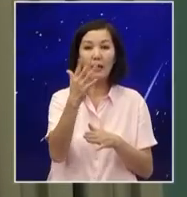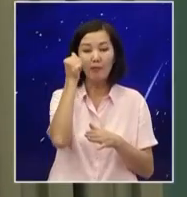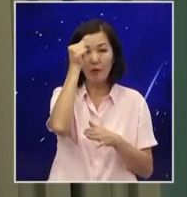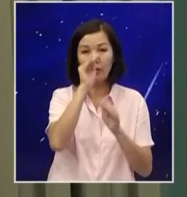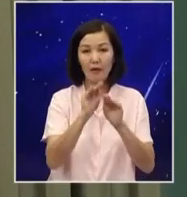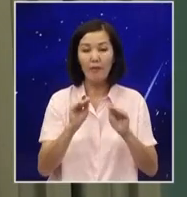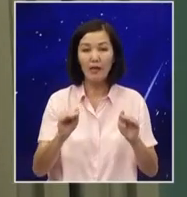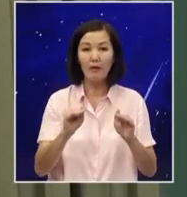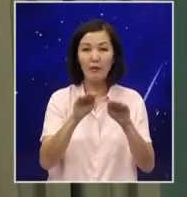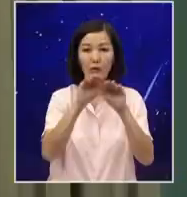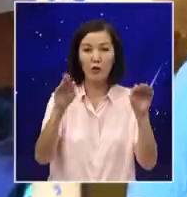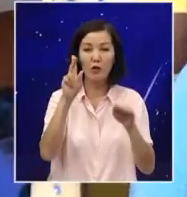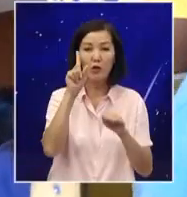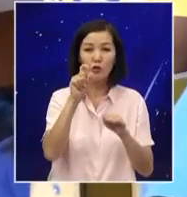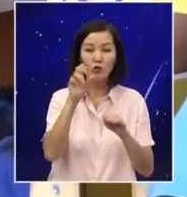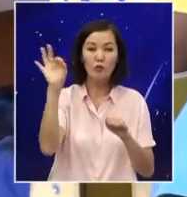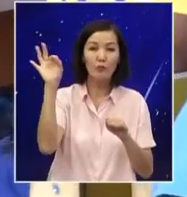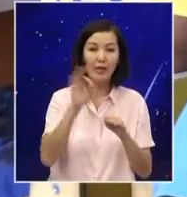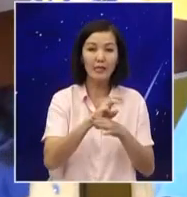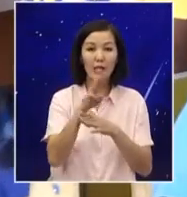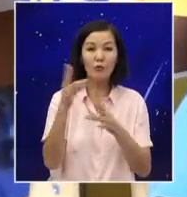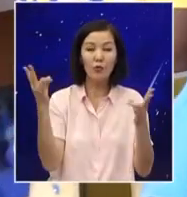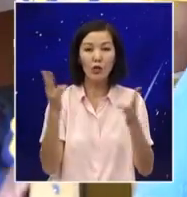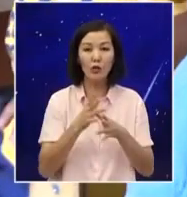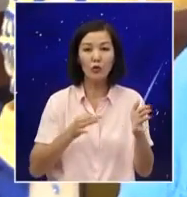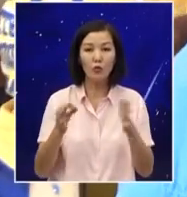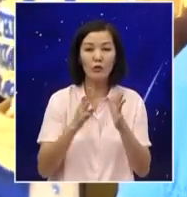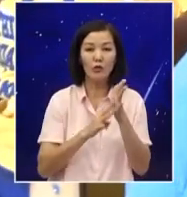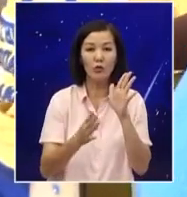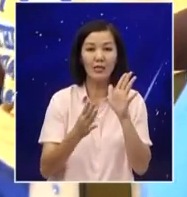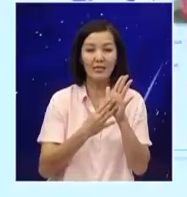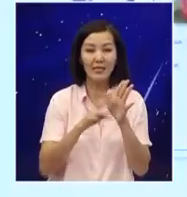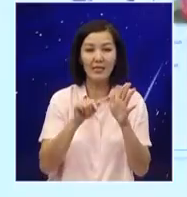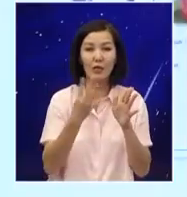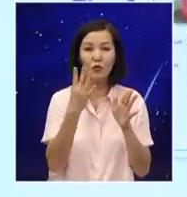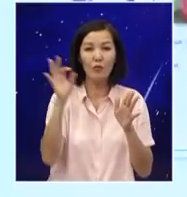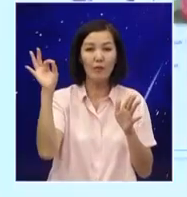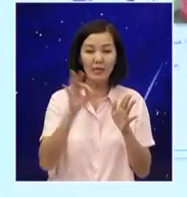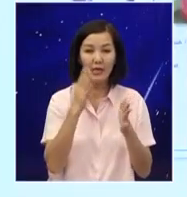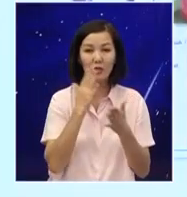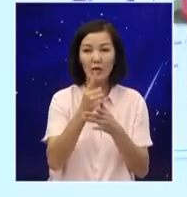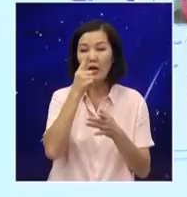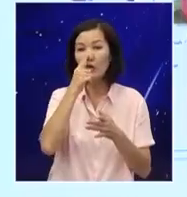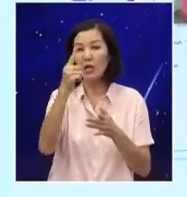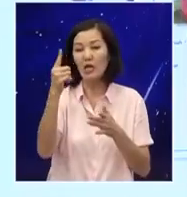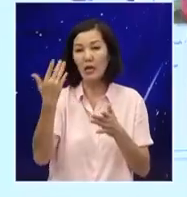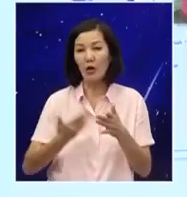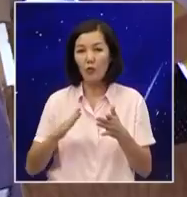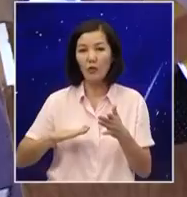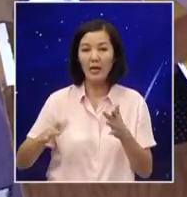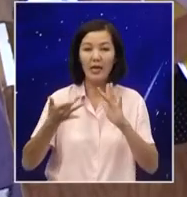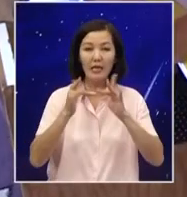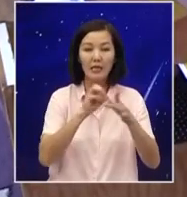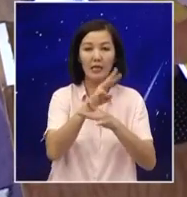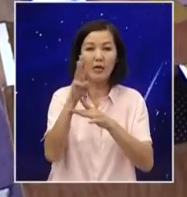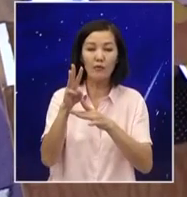балабақша көрсеткішін 100% қамту қажет. Облыста бұл 98,4%-ға жеткен. Шалғай жатқан елді мекендерді интернетпен